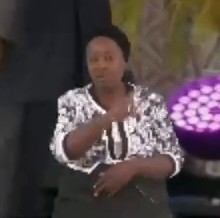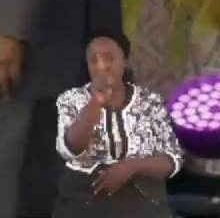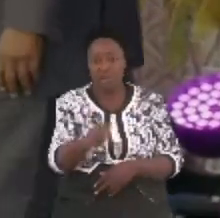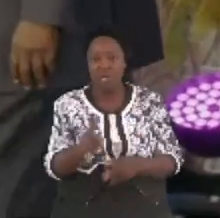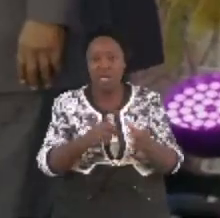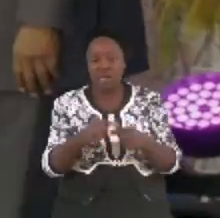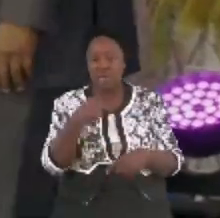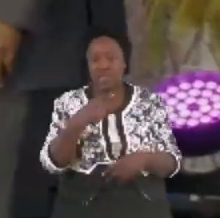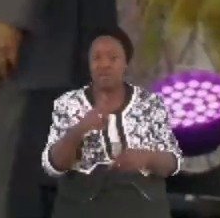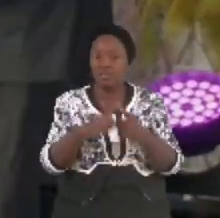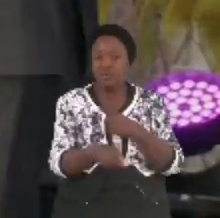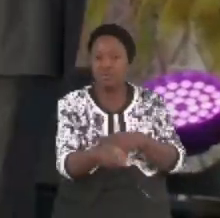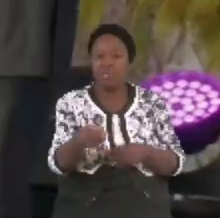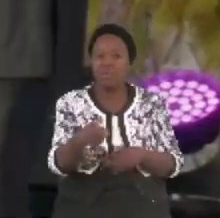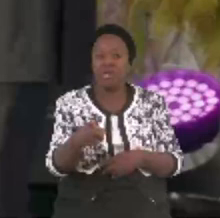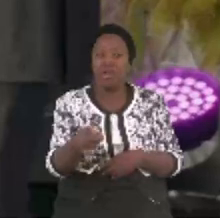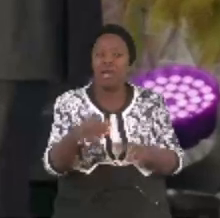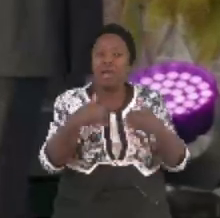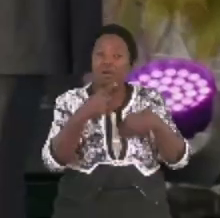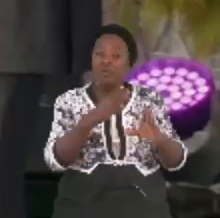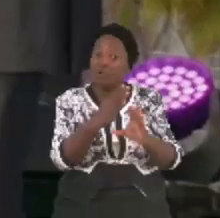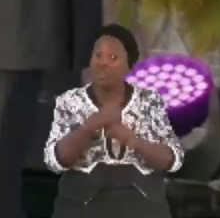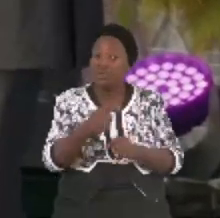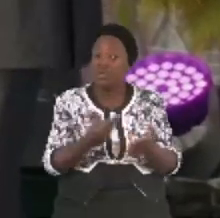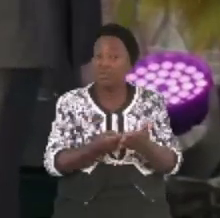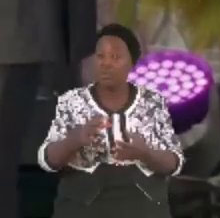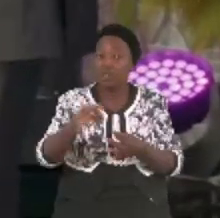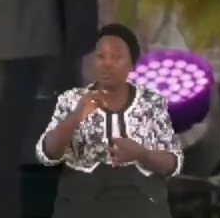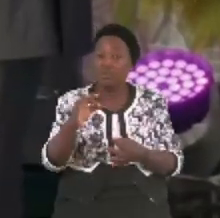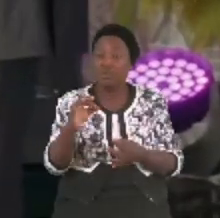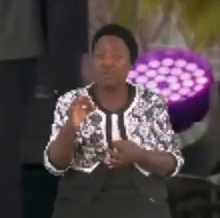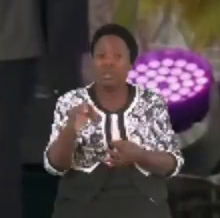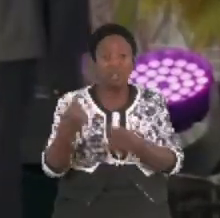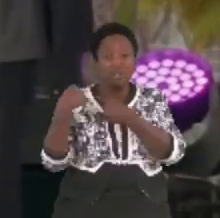reçu le Saint-Esprit quand vous avez cru? »